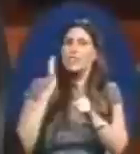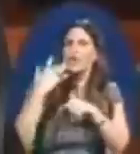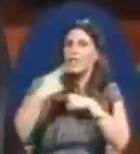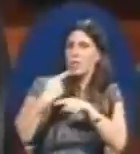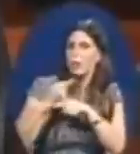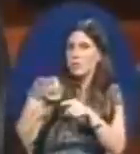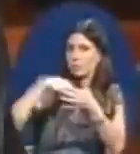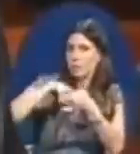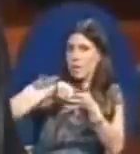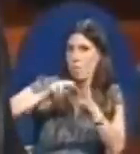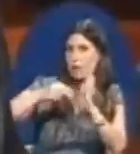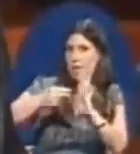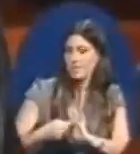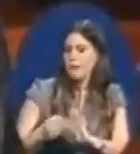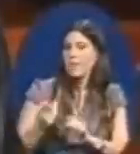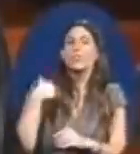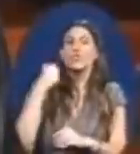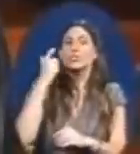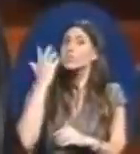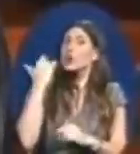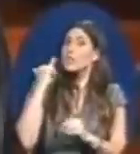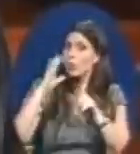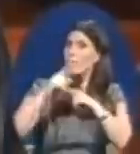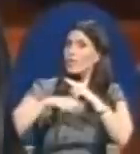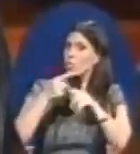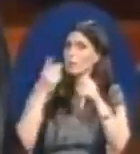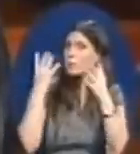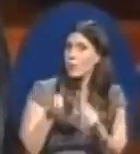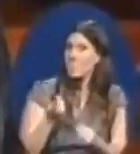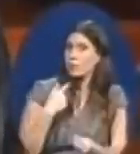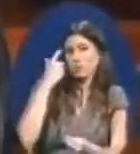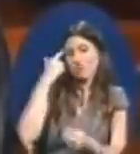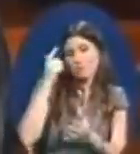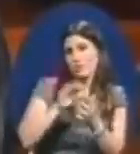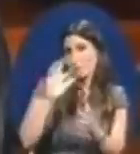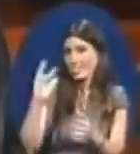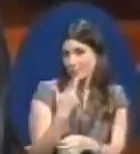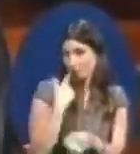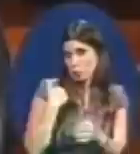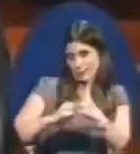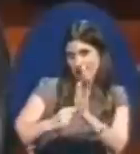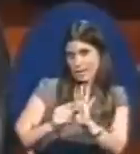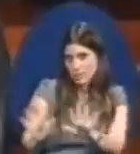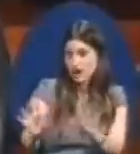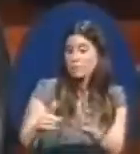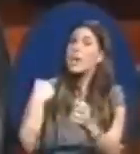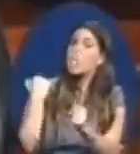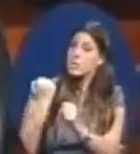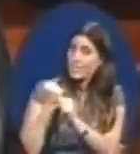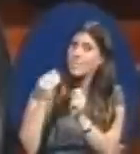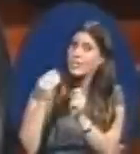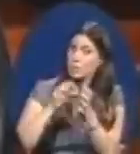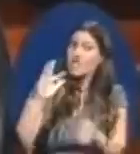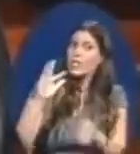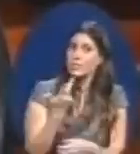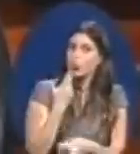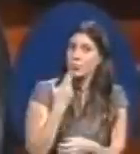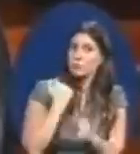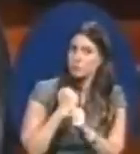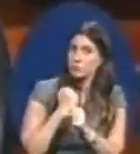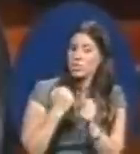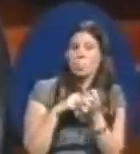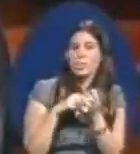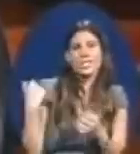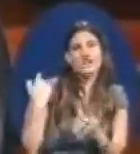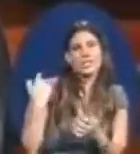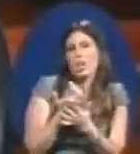7 שנים בפוליטיקה, ואני חושבת שהיו 7 שנים טובות לציבור, אני מתכוונת, כי עבדתי בשביל הציבור. ולכן